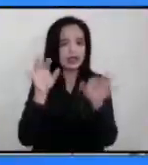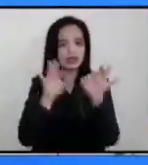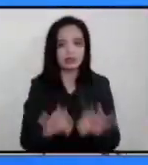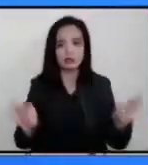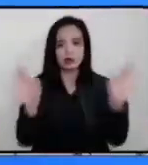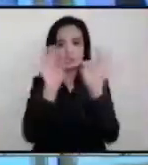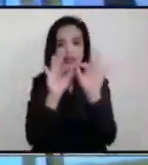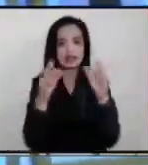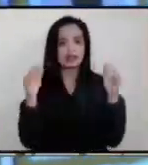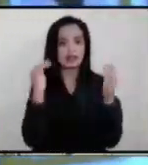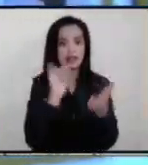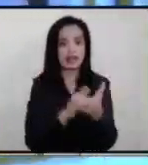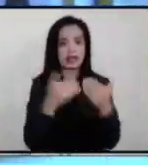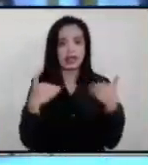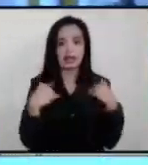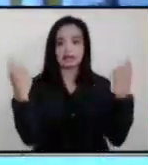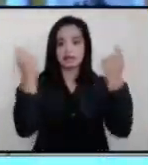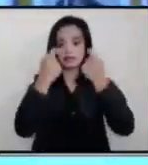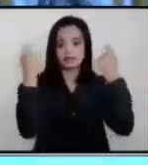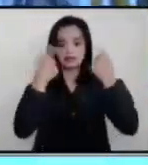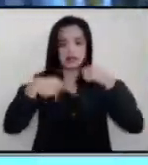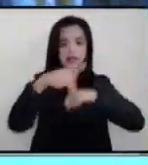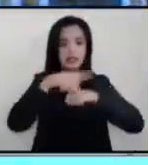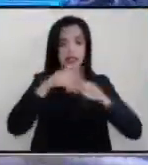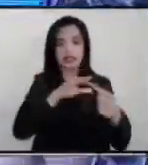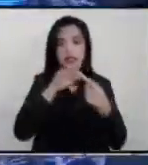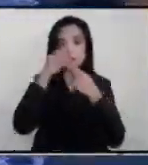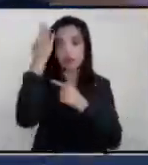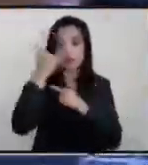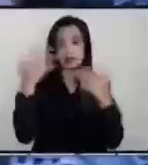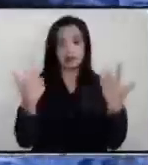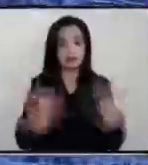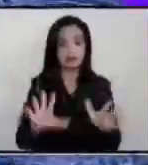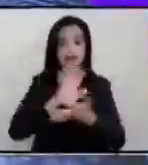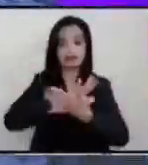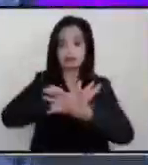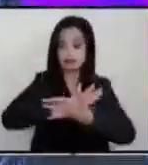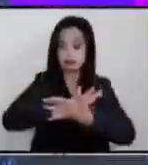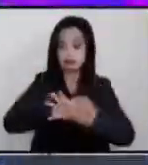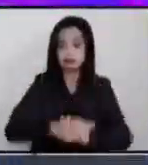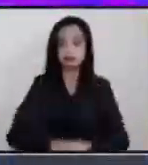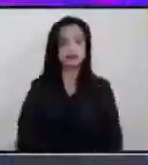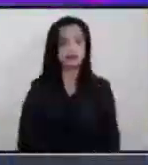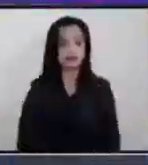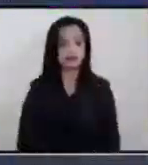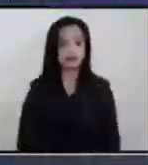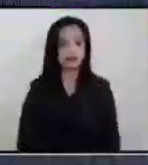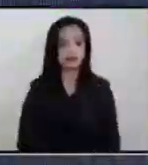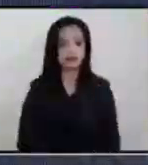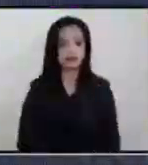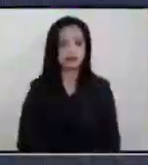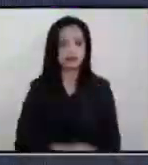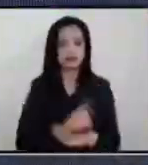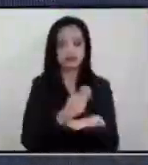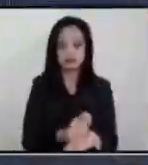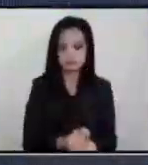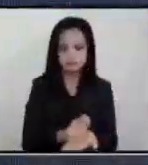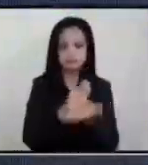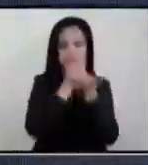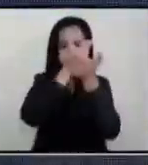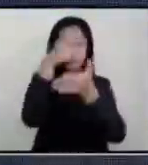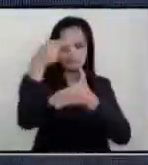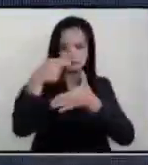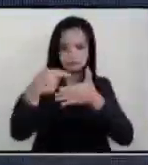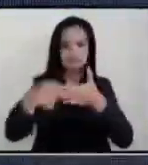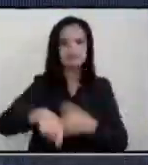ang bansa, lalo na matapos ang pandemya. Revenge, therapy and everything. Yeah,